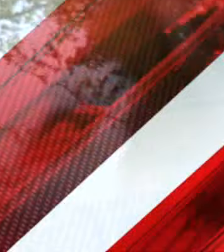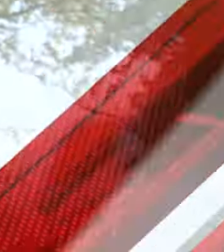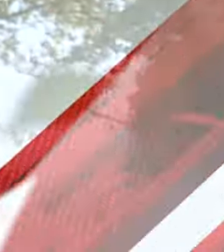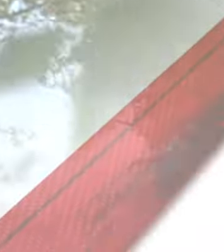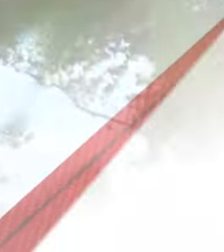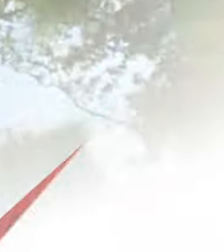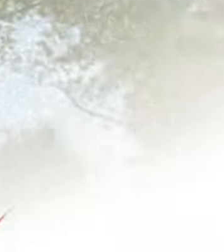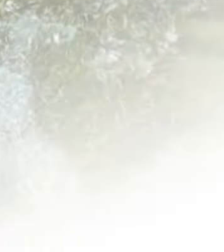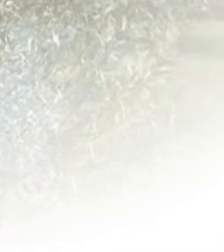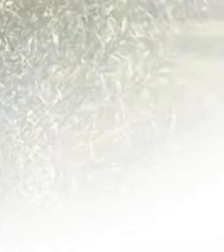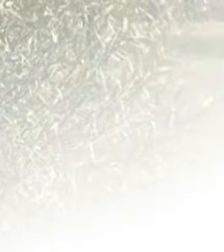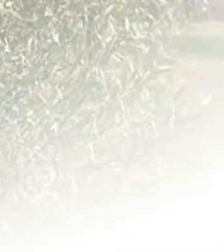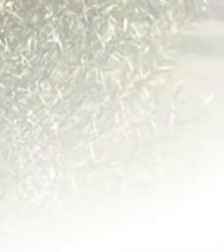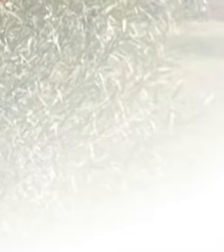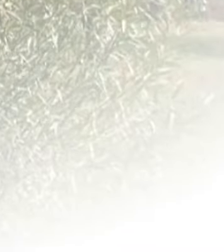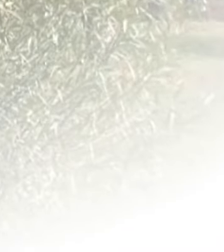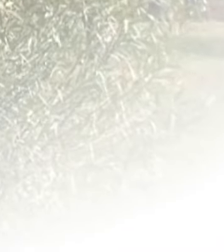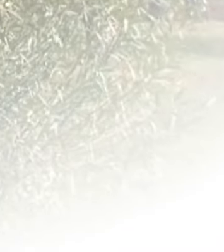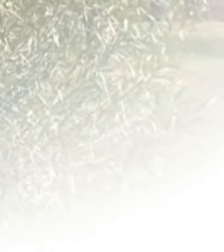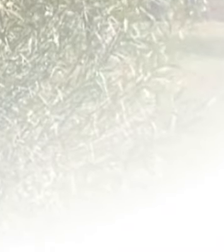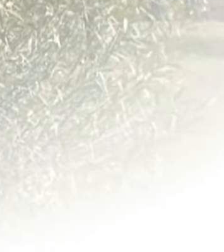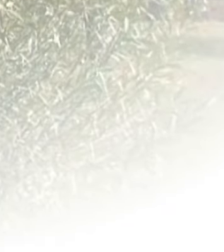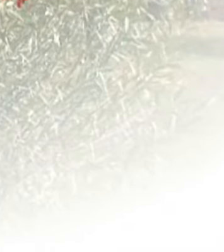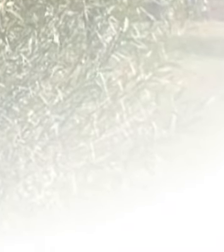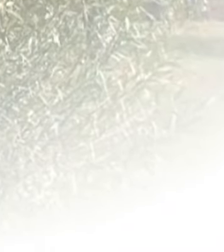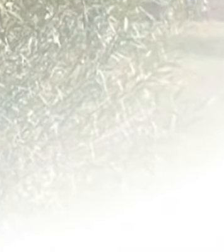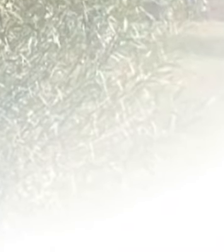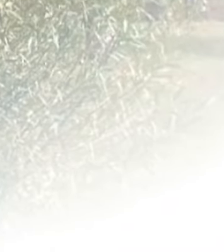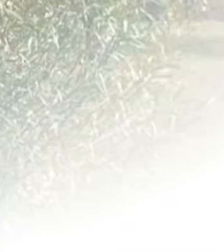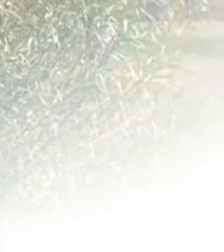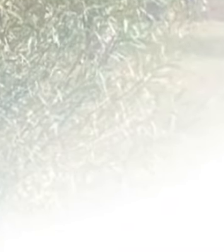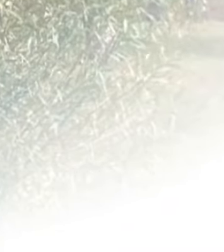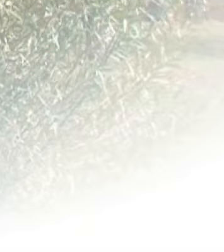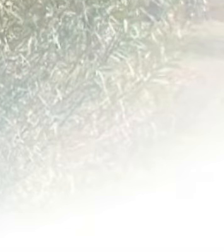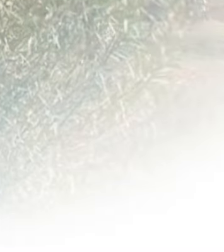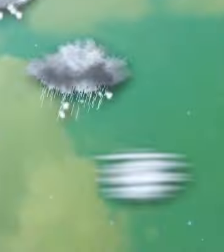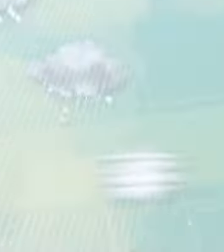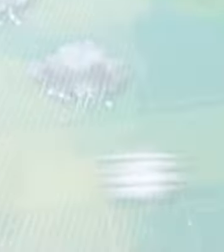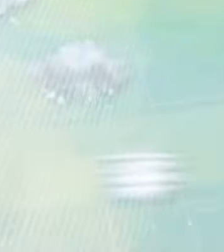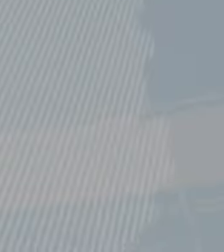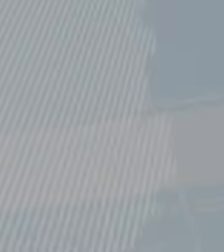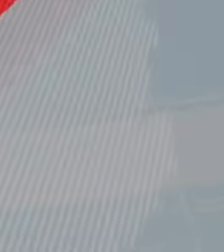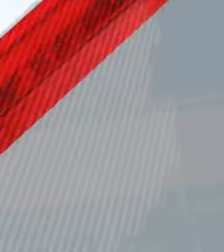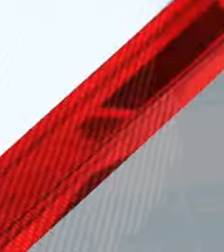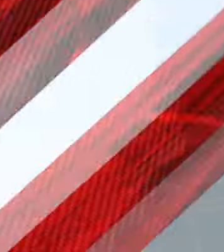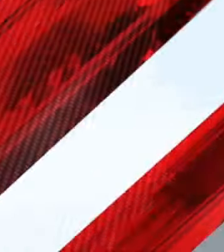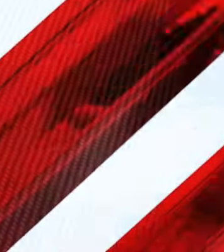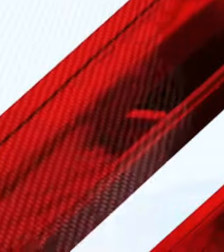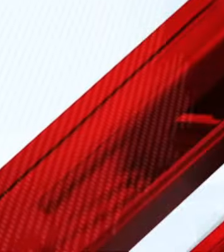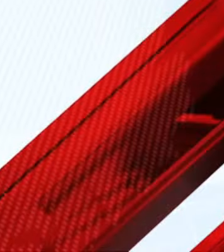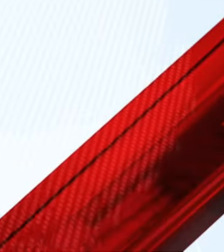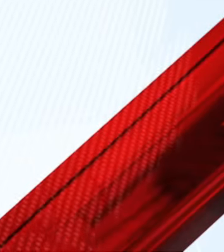день анёла значит Андрей, Ян, Юльян, Мария и Роберт.